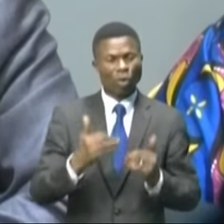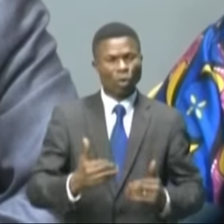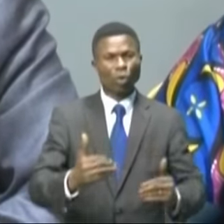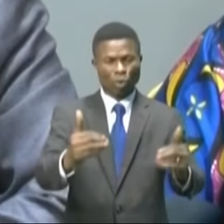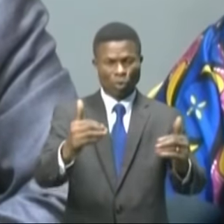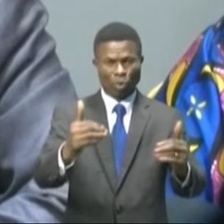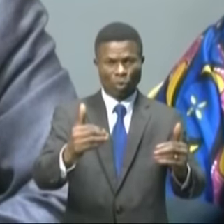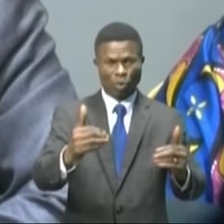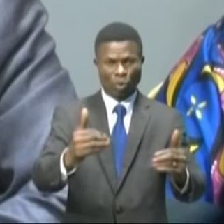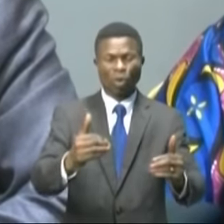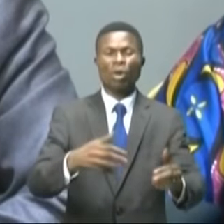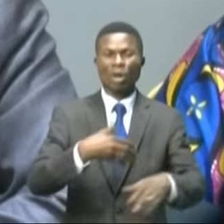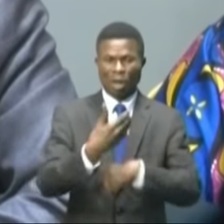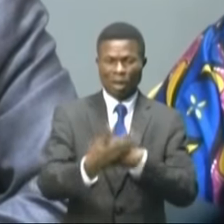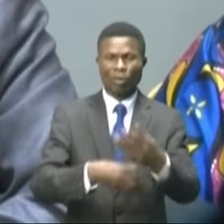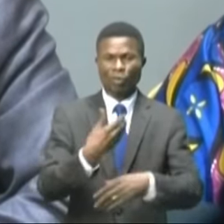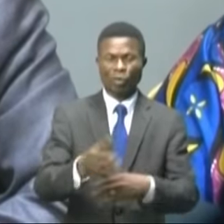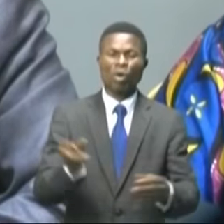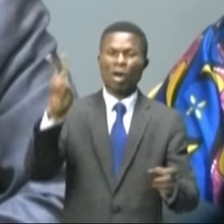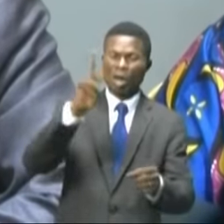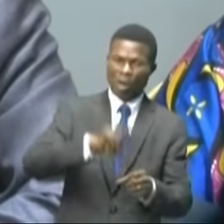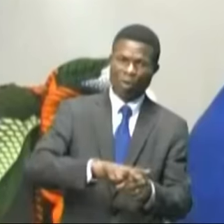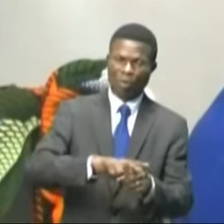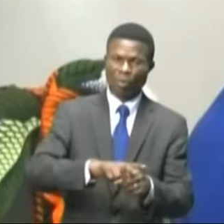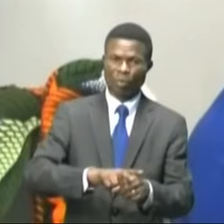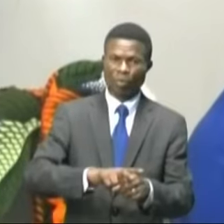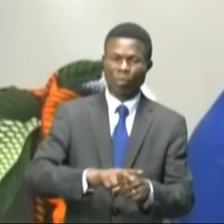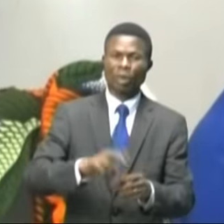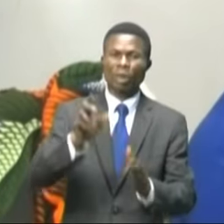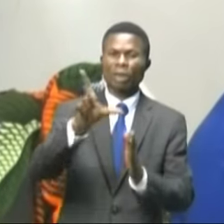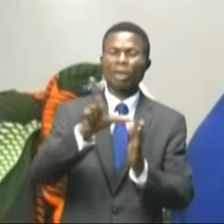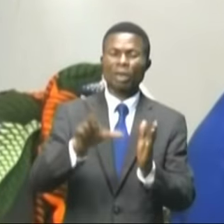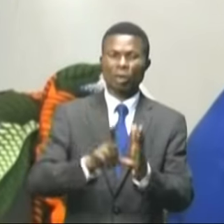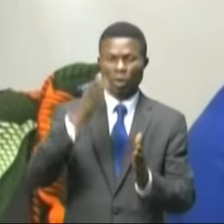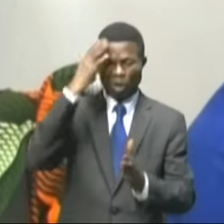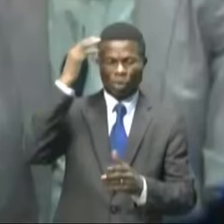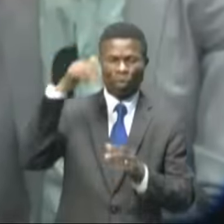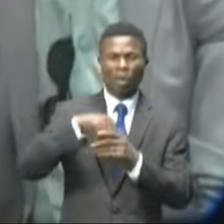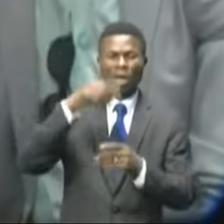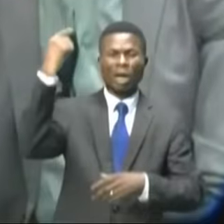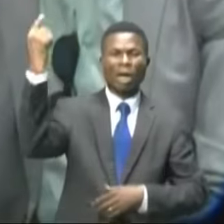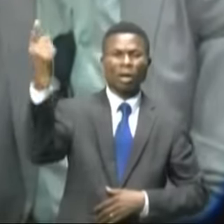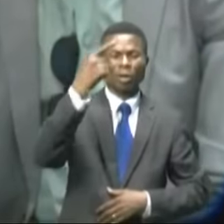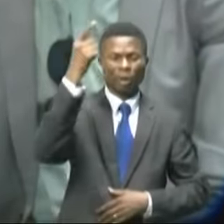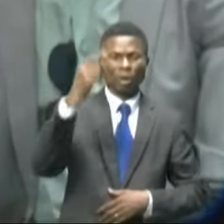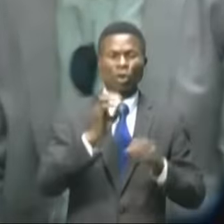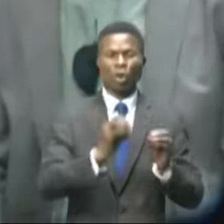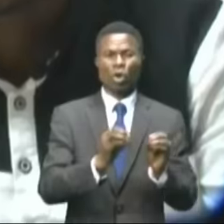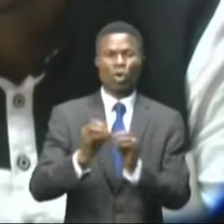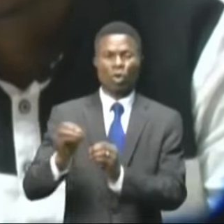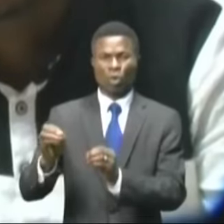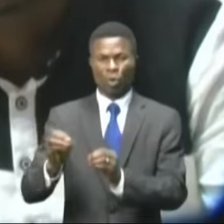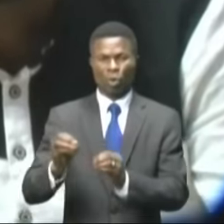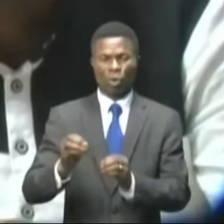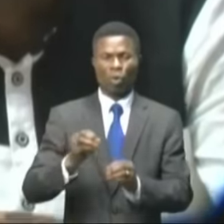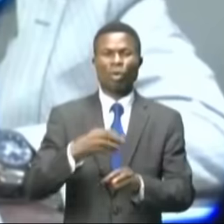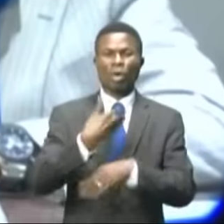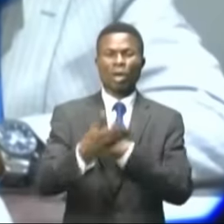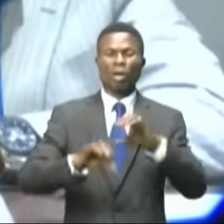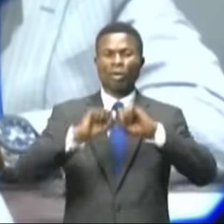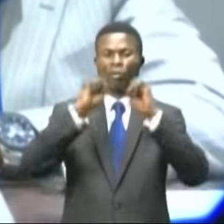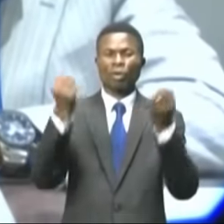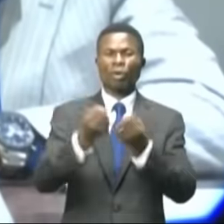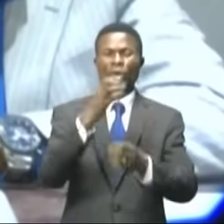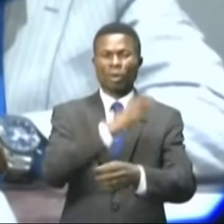s'y réaliser en violation des normes reconnues mondialement. Les organisations et acteurs de la société